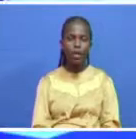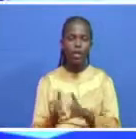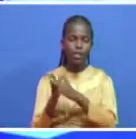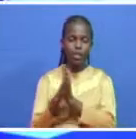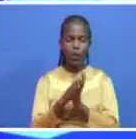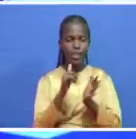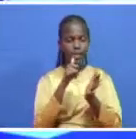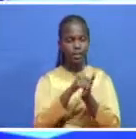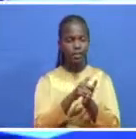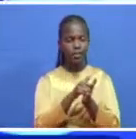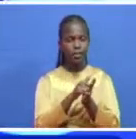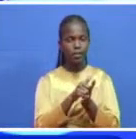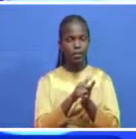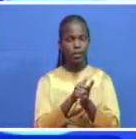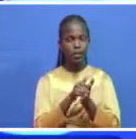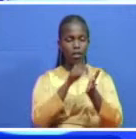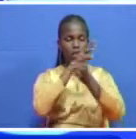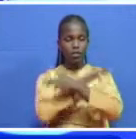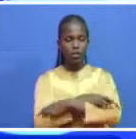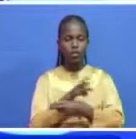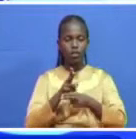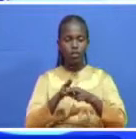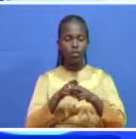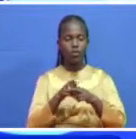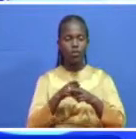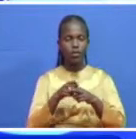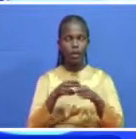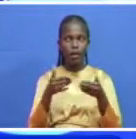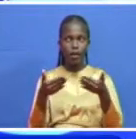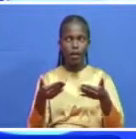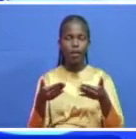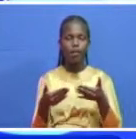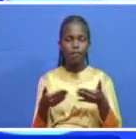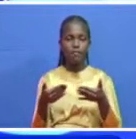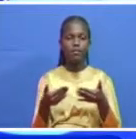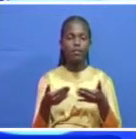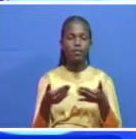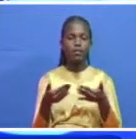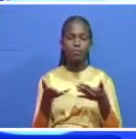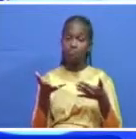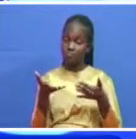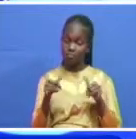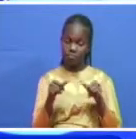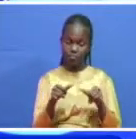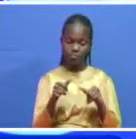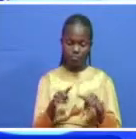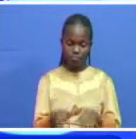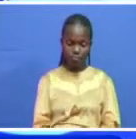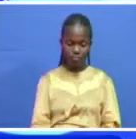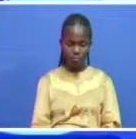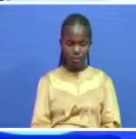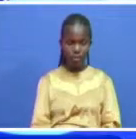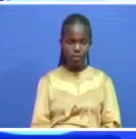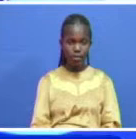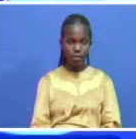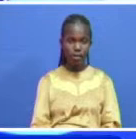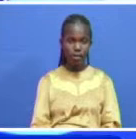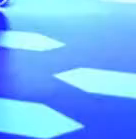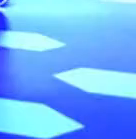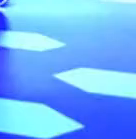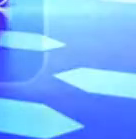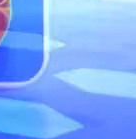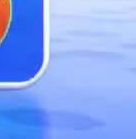Gewaisu ya Daniel Mungela yetu nengai ipusotoso uthi umuo dhini wa Vilingi wa Mauvoo kathi wasa netu